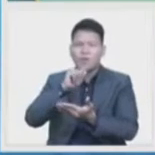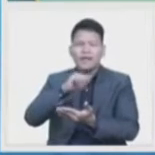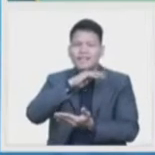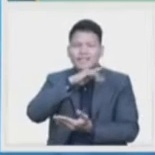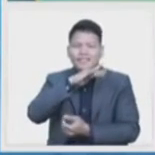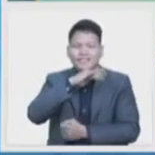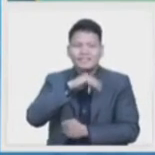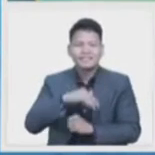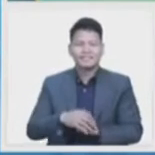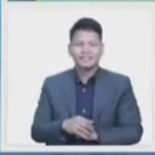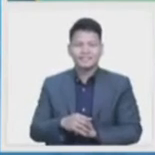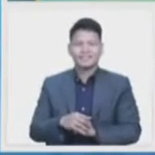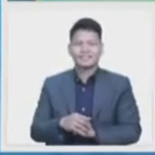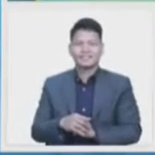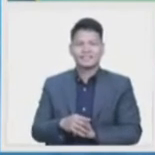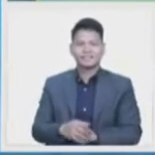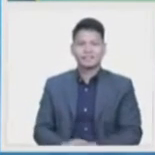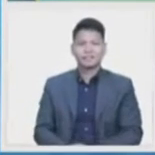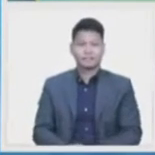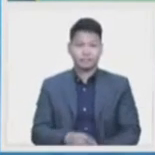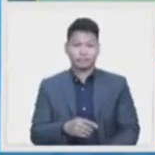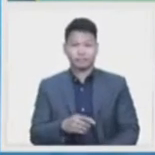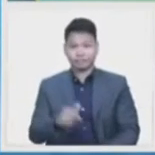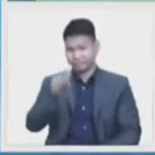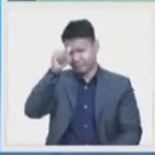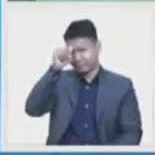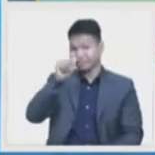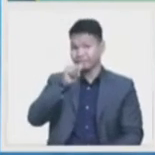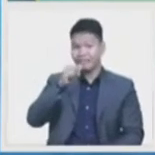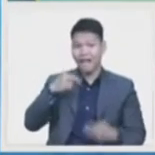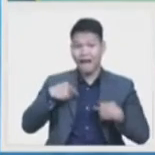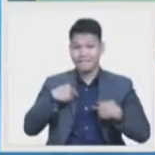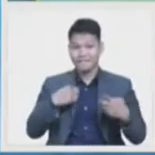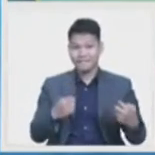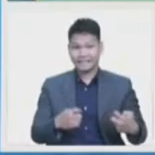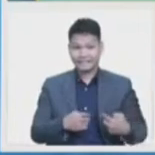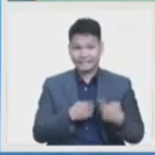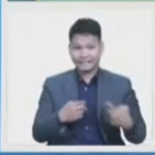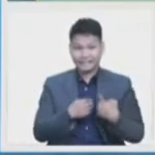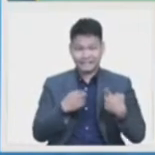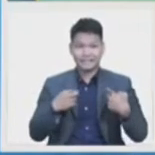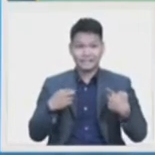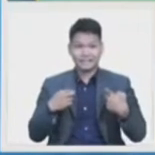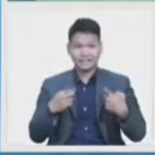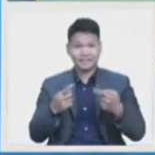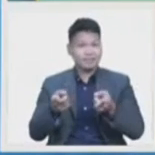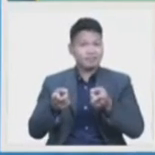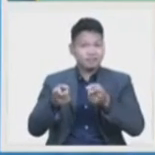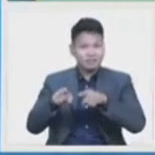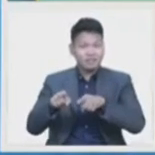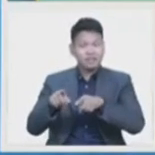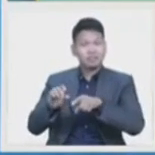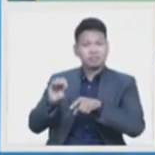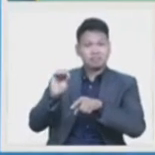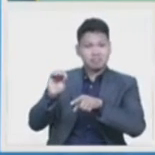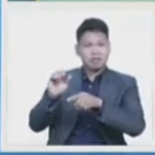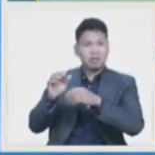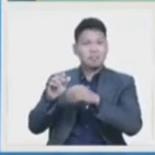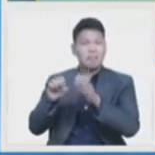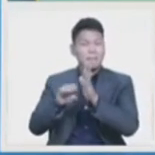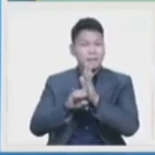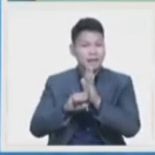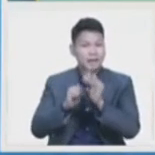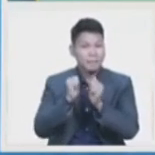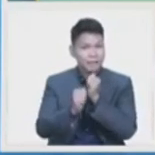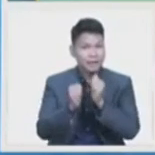So, ang pagpakasala ni Adan o ni Eva, nagakahulugan sa dugo ni Kristo.